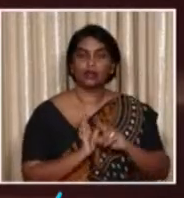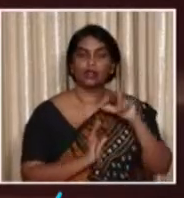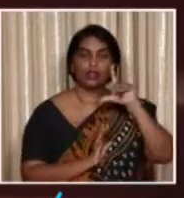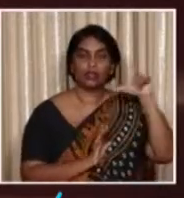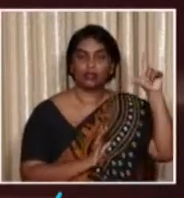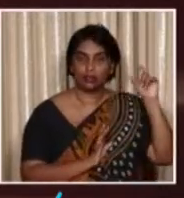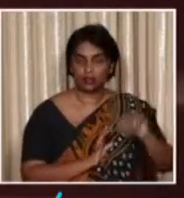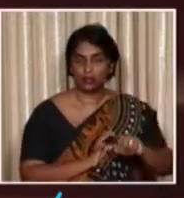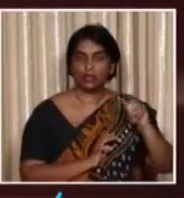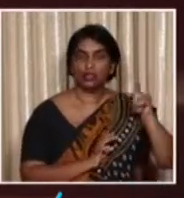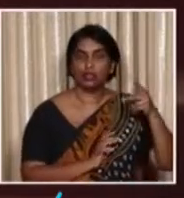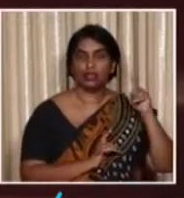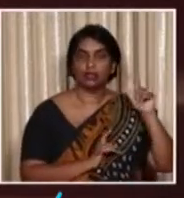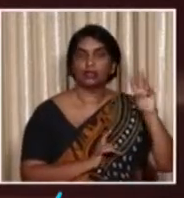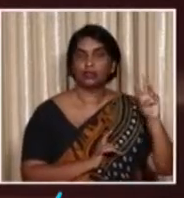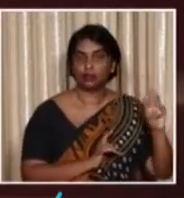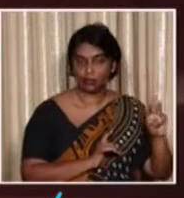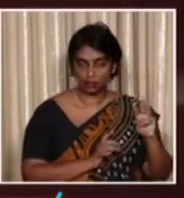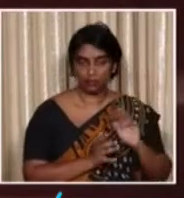2,517,278,273ක්